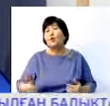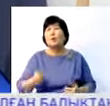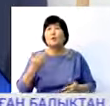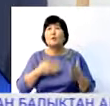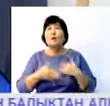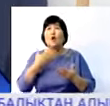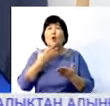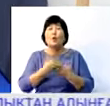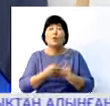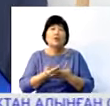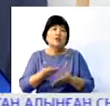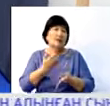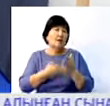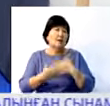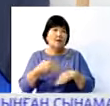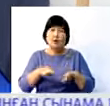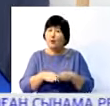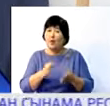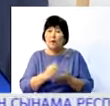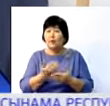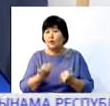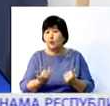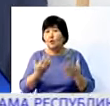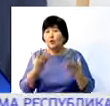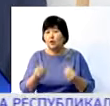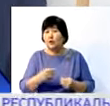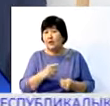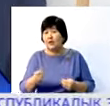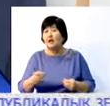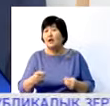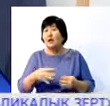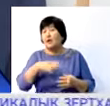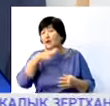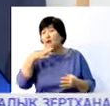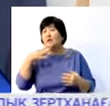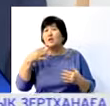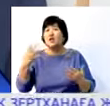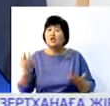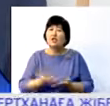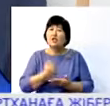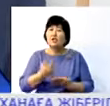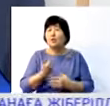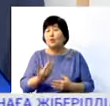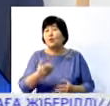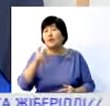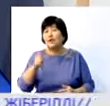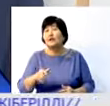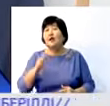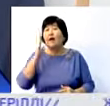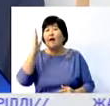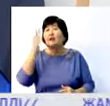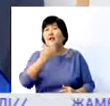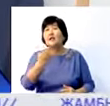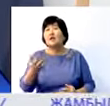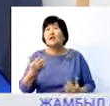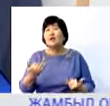Өзінің мүмкіндігі шектеулі жан болғанымен осы күнге дейінгі жетіп атқан үлкен жетістігі, өткені бұл кісінің алдында да мен